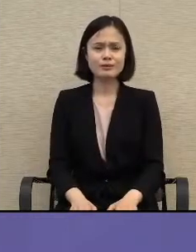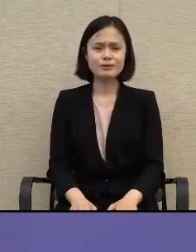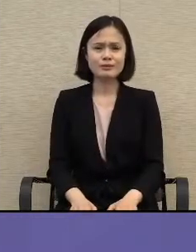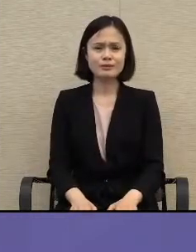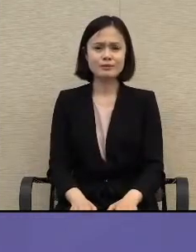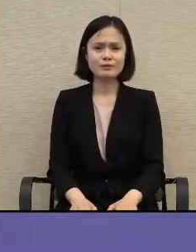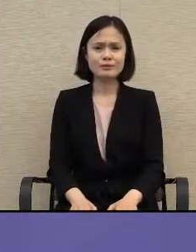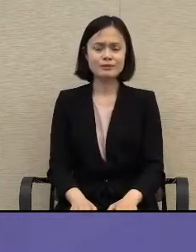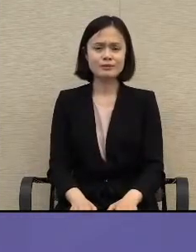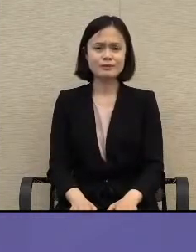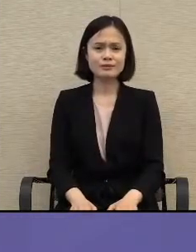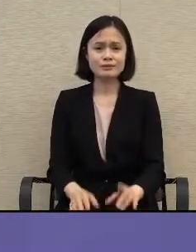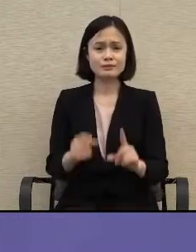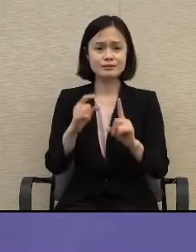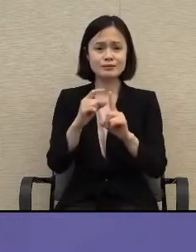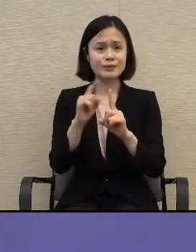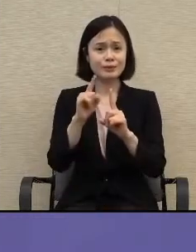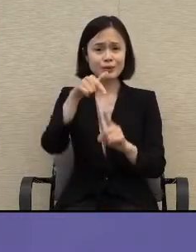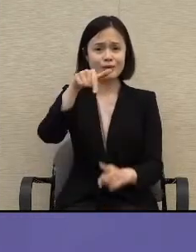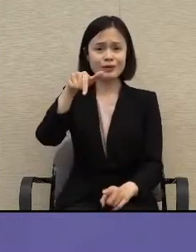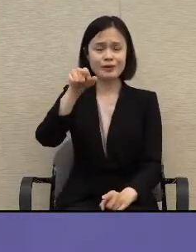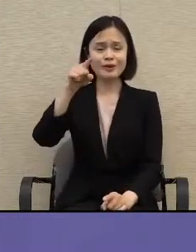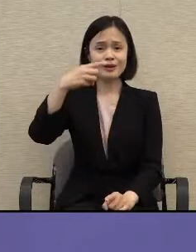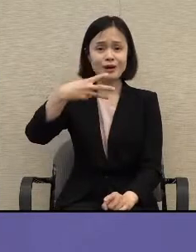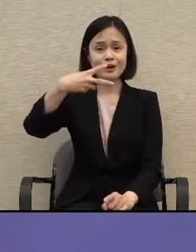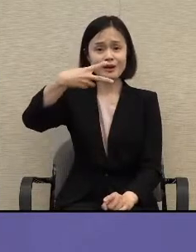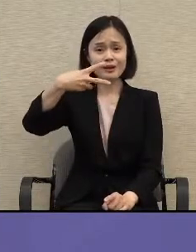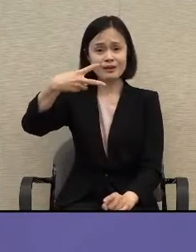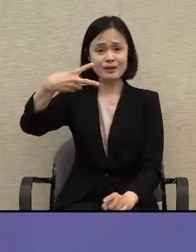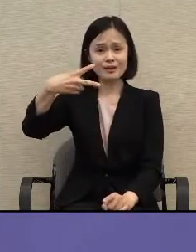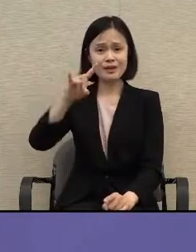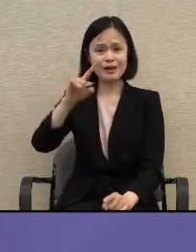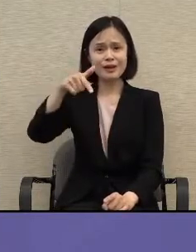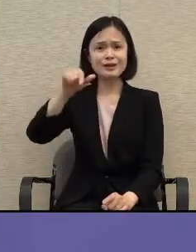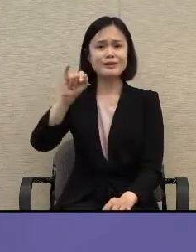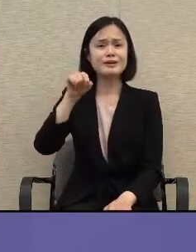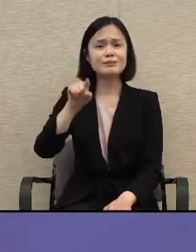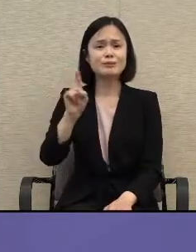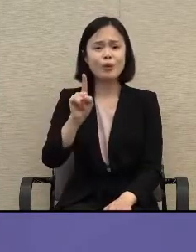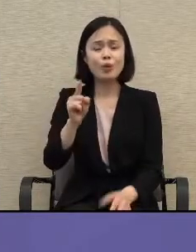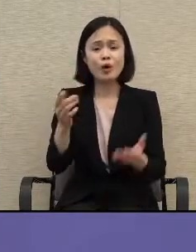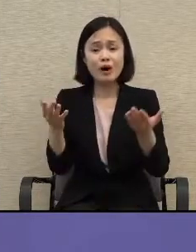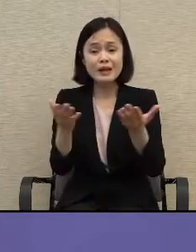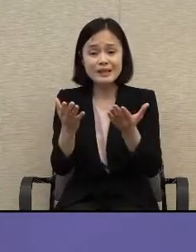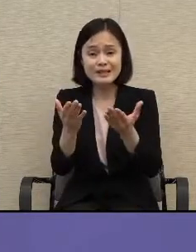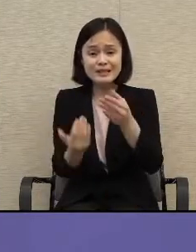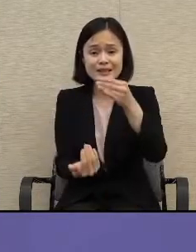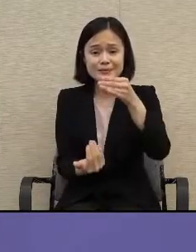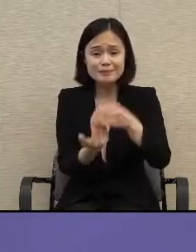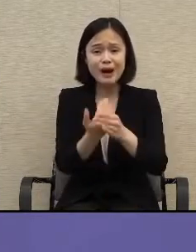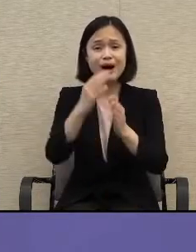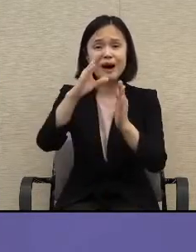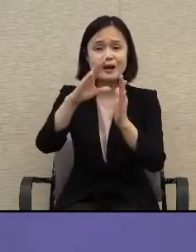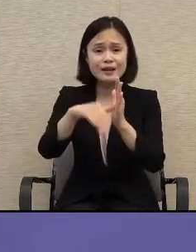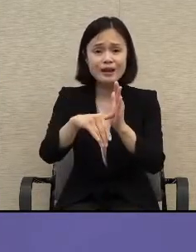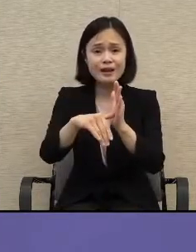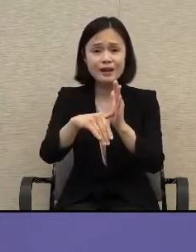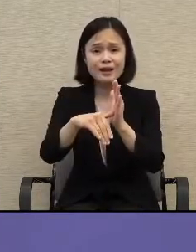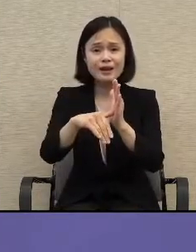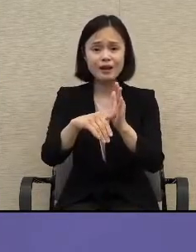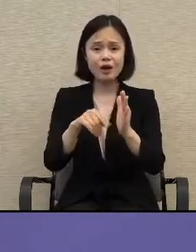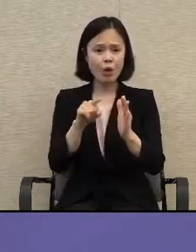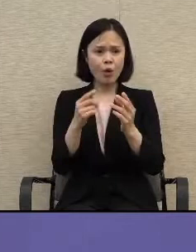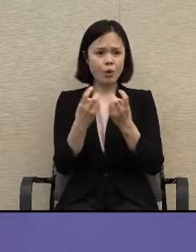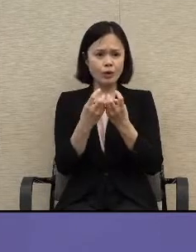있기는 한데, 업무가 표준화되어 있지 않다 보니까 그 지역에서 그 어떠한 사건, 상황들이 발생할 때마다 그거에